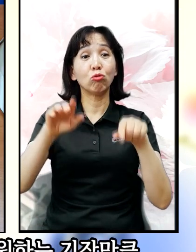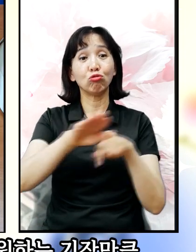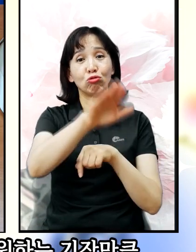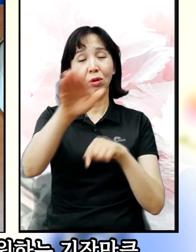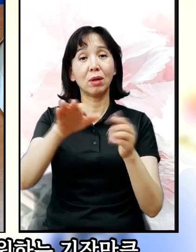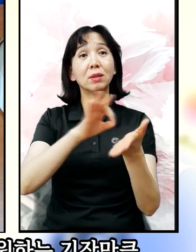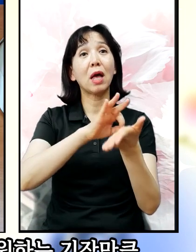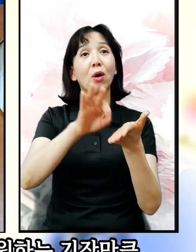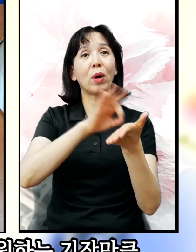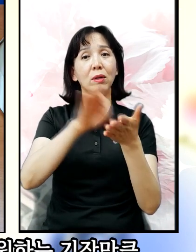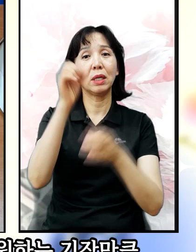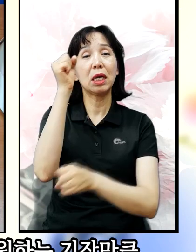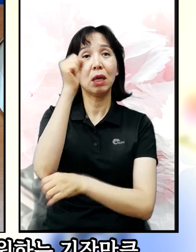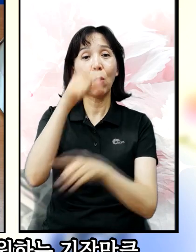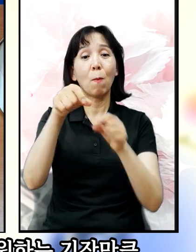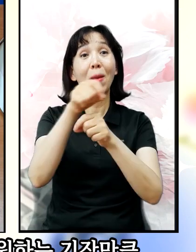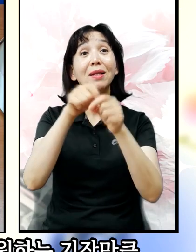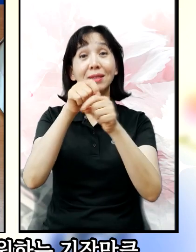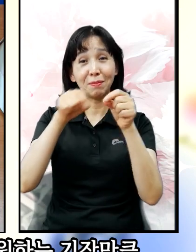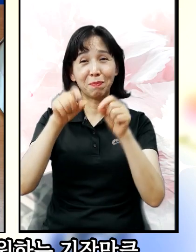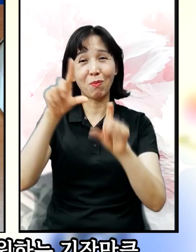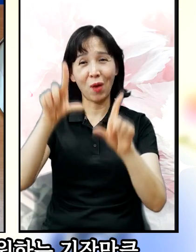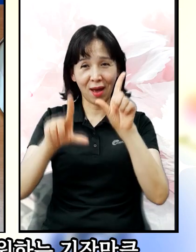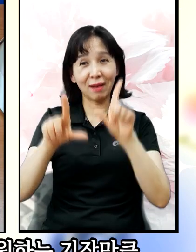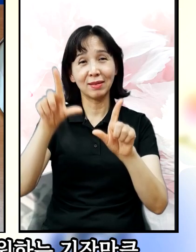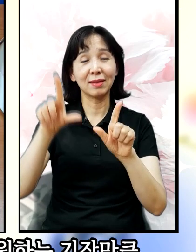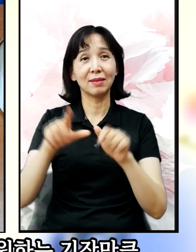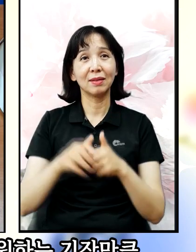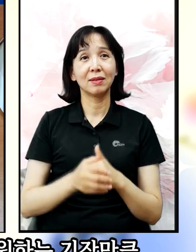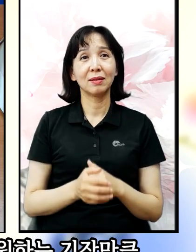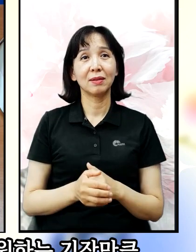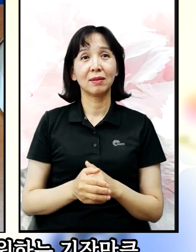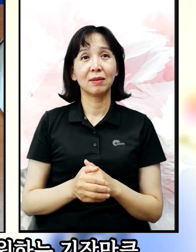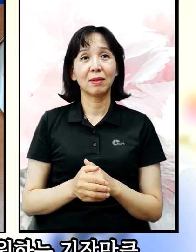보통 우리가 사용하는 기본 매듭으로